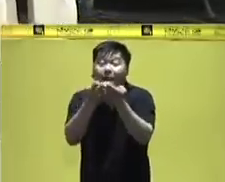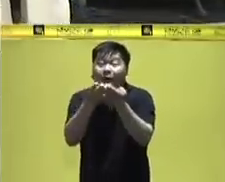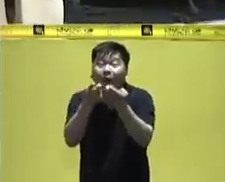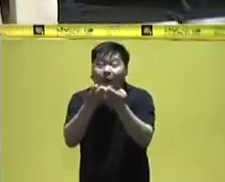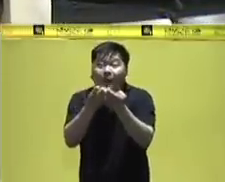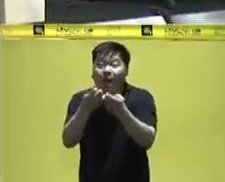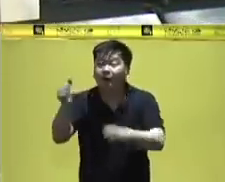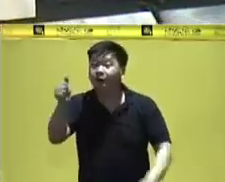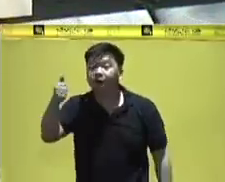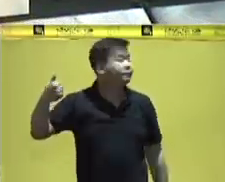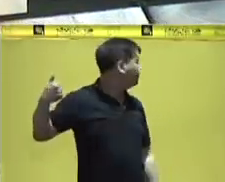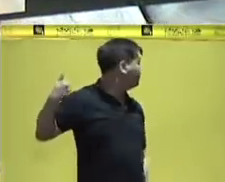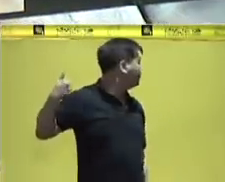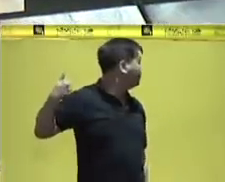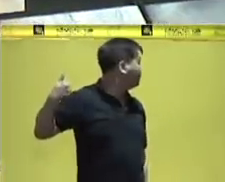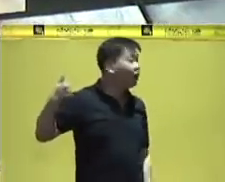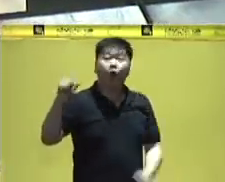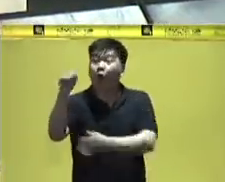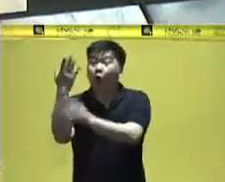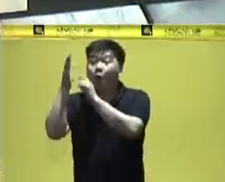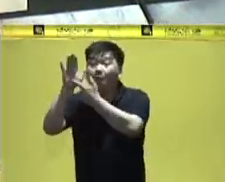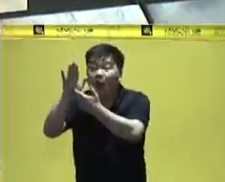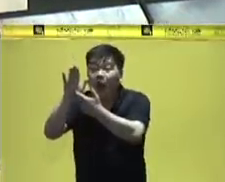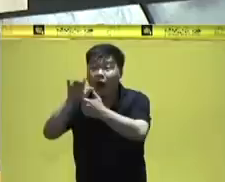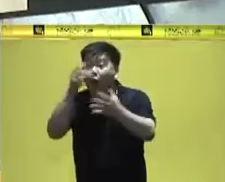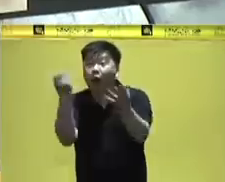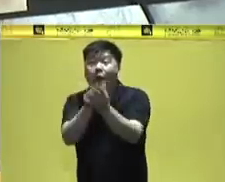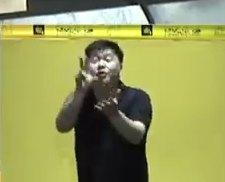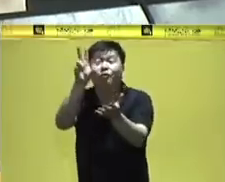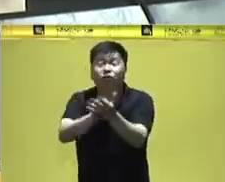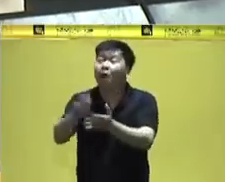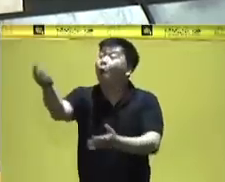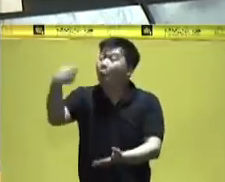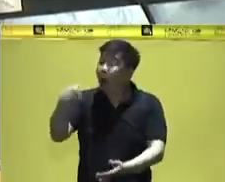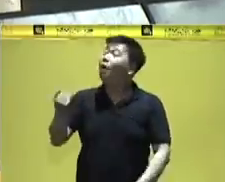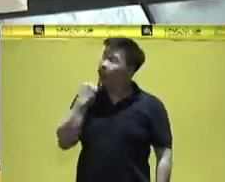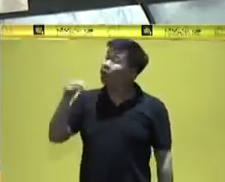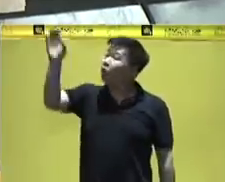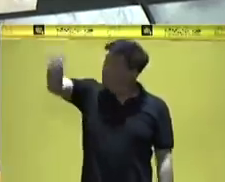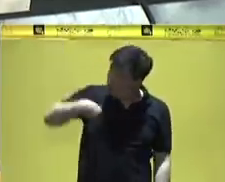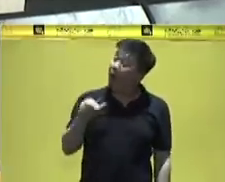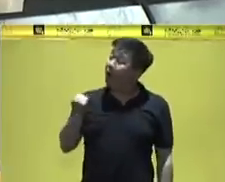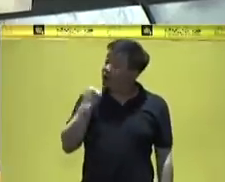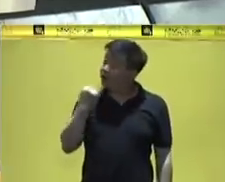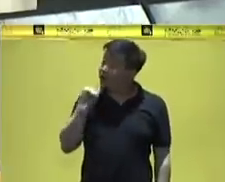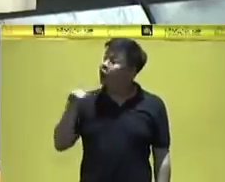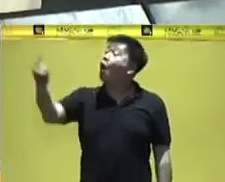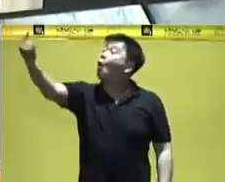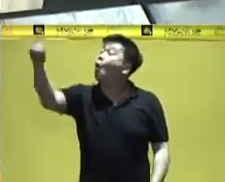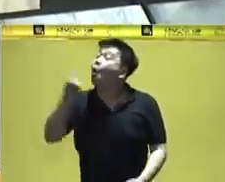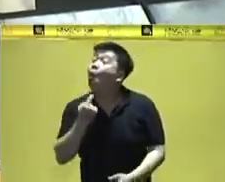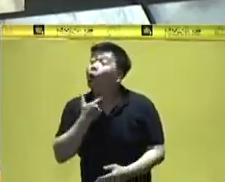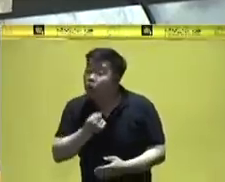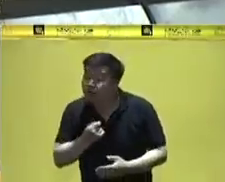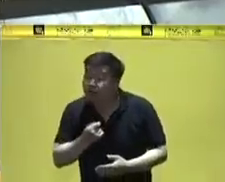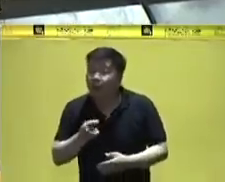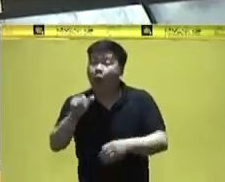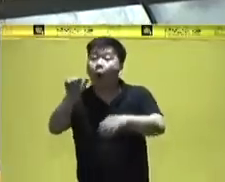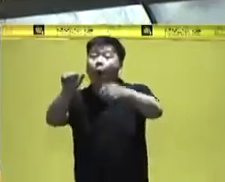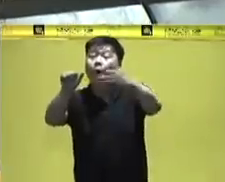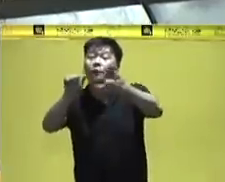등 돌린 민심. 얼려면 와라. 말짱 황. 얼려면 네. 와라. 정당하게 얼려면 5.18